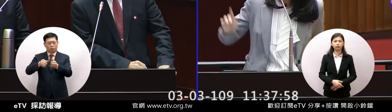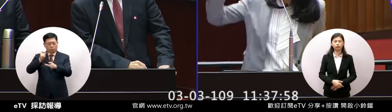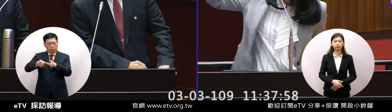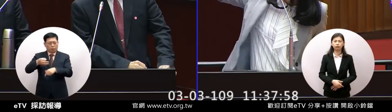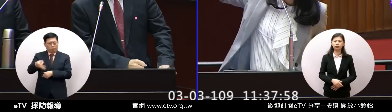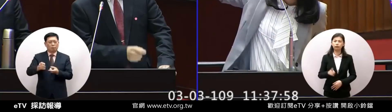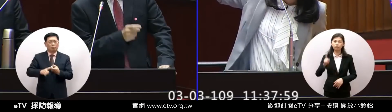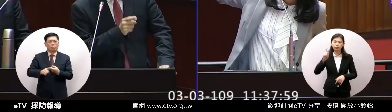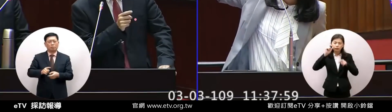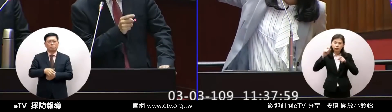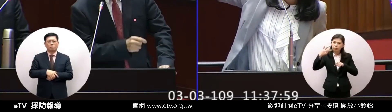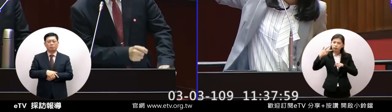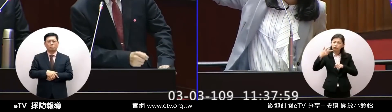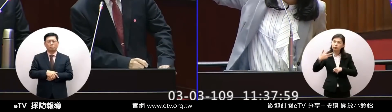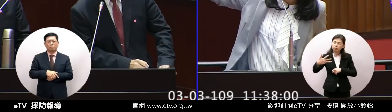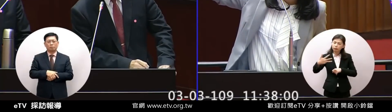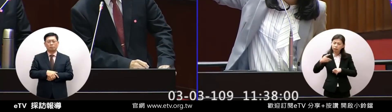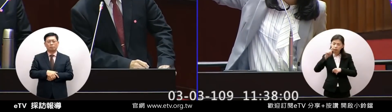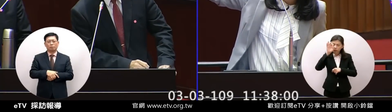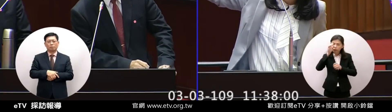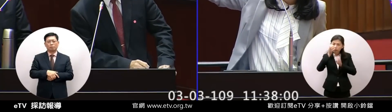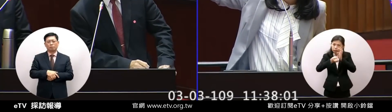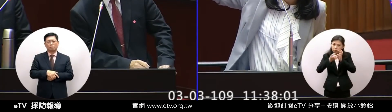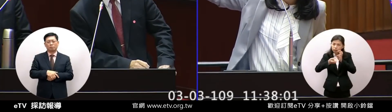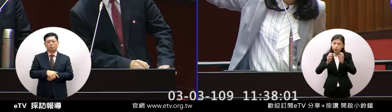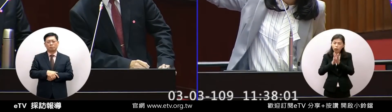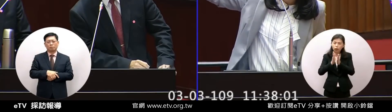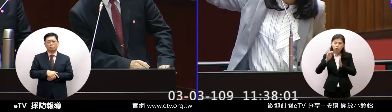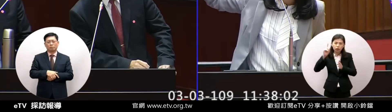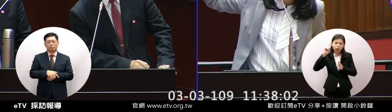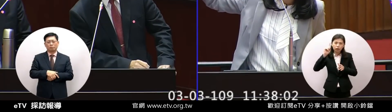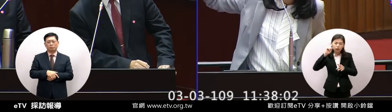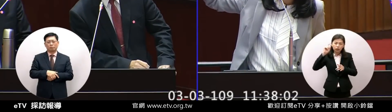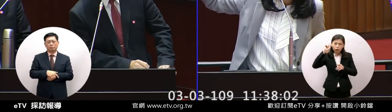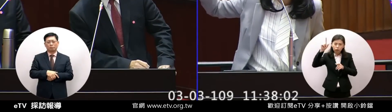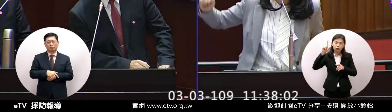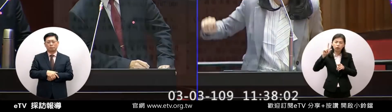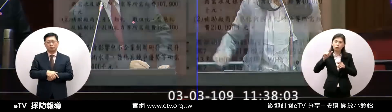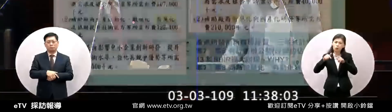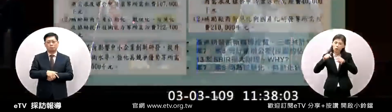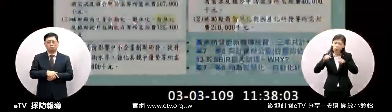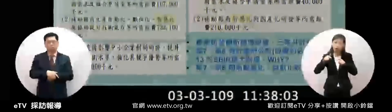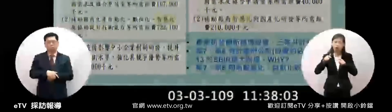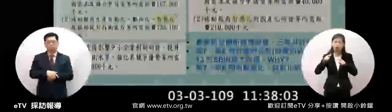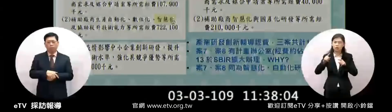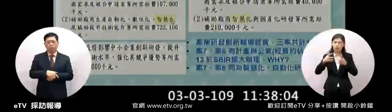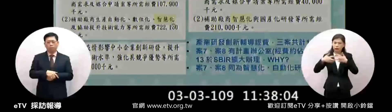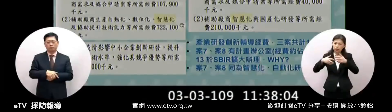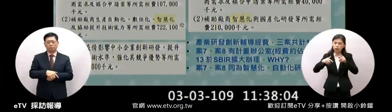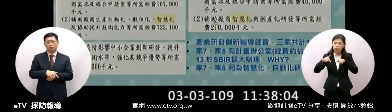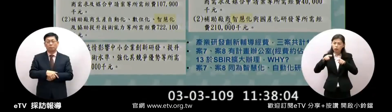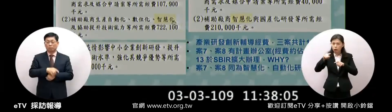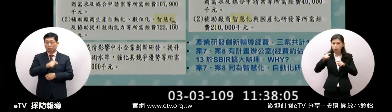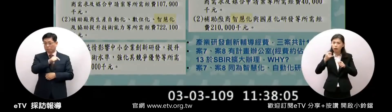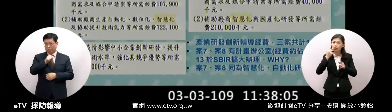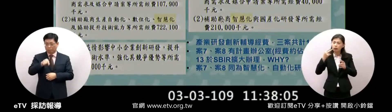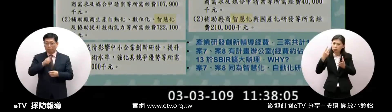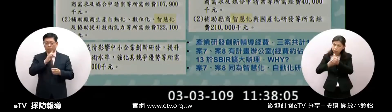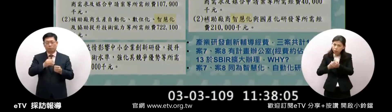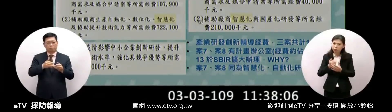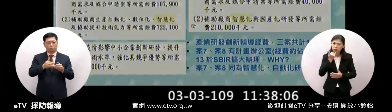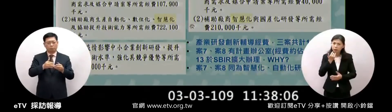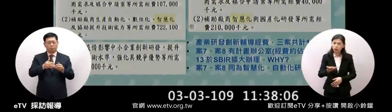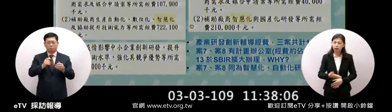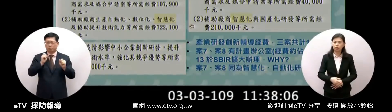才有用。 对，那案七跟案八，你仔细看一下，都是智慧化、自动化，还有制造业，可不可以并案处理？这样我们的计划办公室可以减少。 因为它牵涉